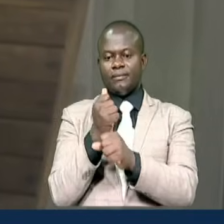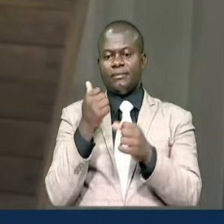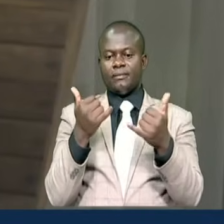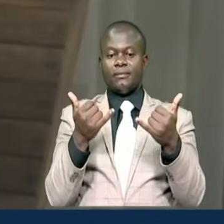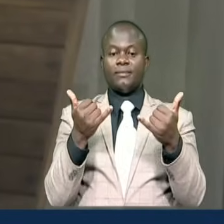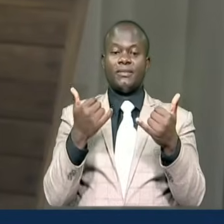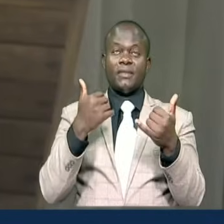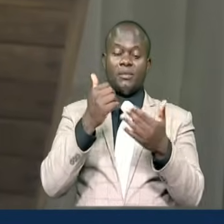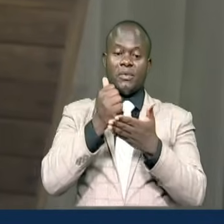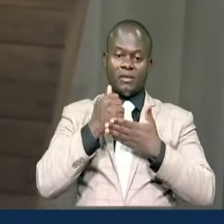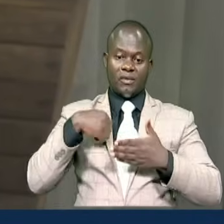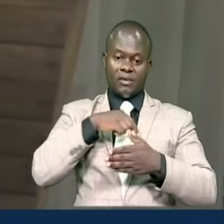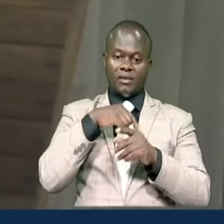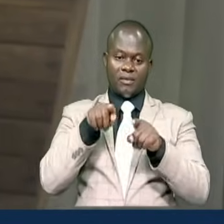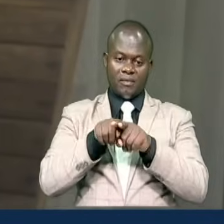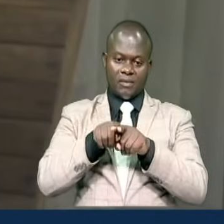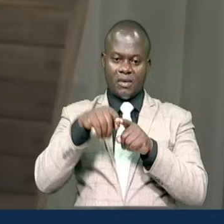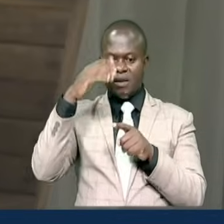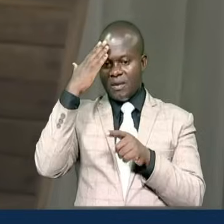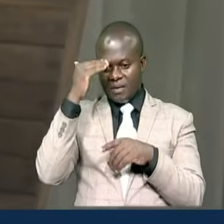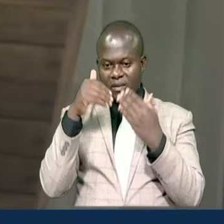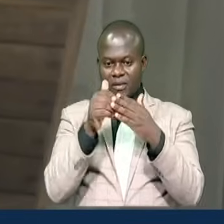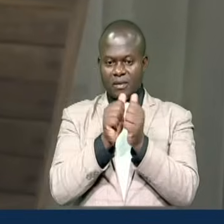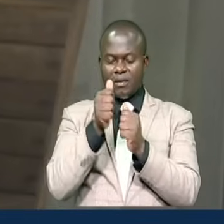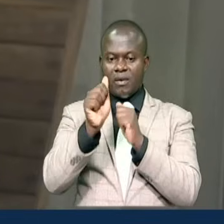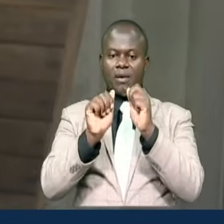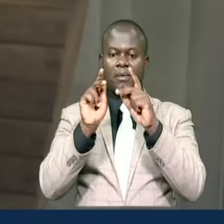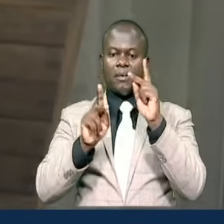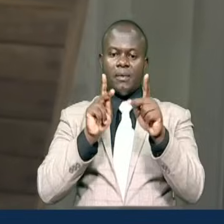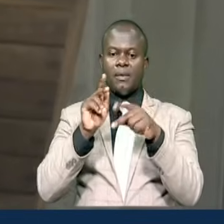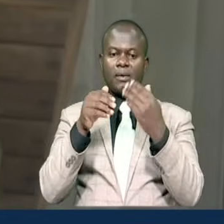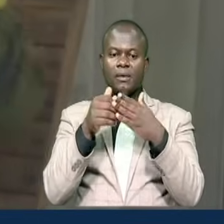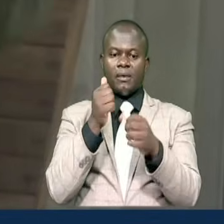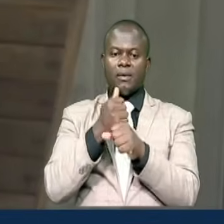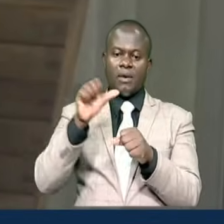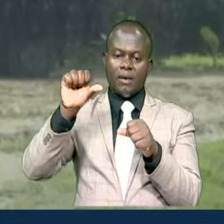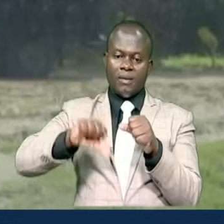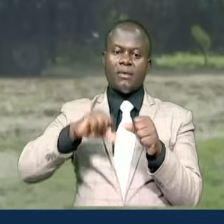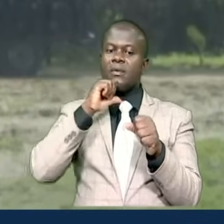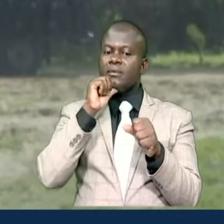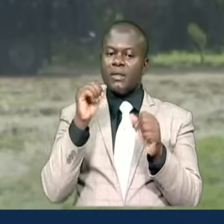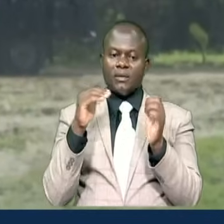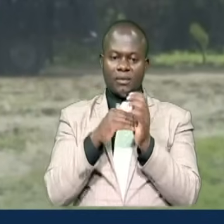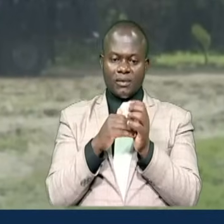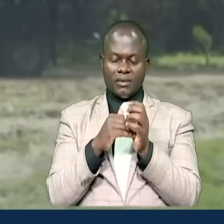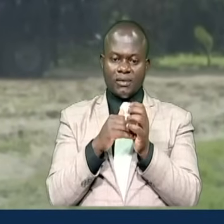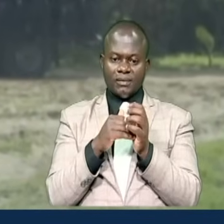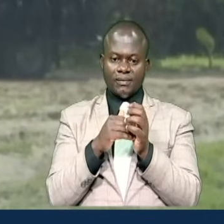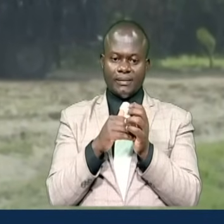icyo bidufasha natwe kugira ngo abo bantu nyine bagize ba nabi bataza kongera